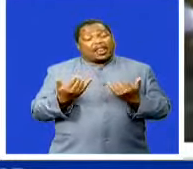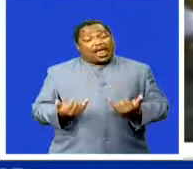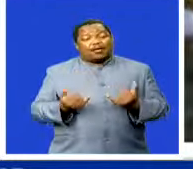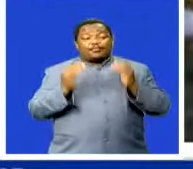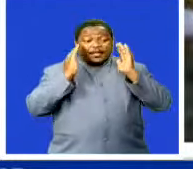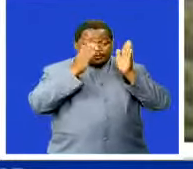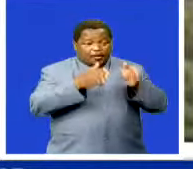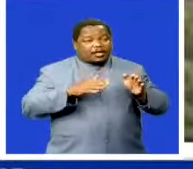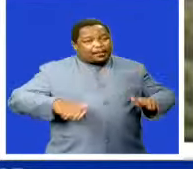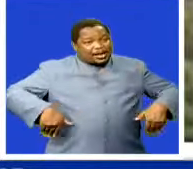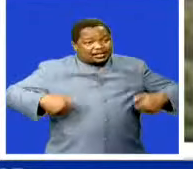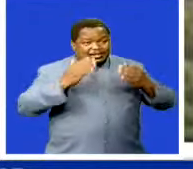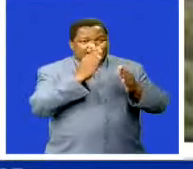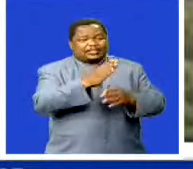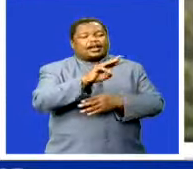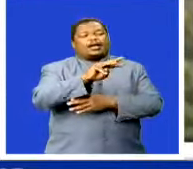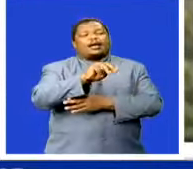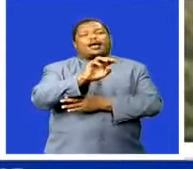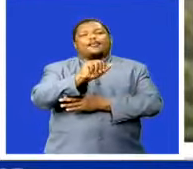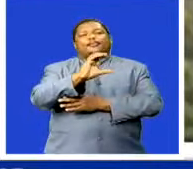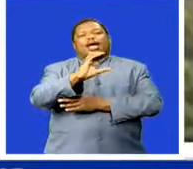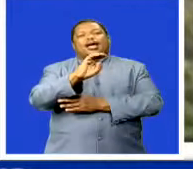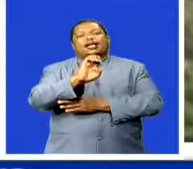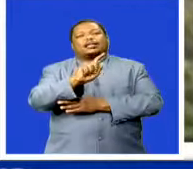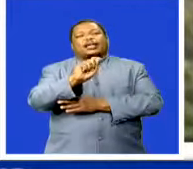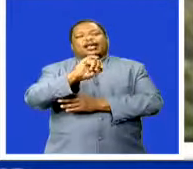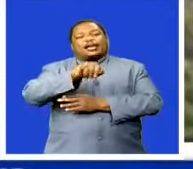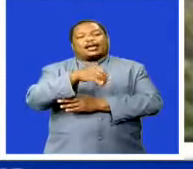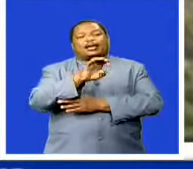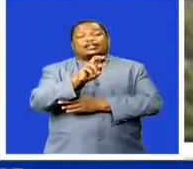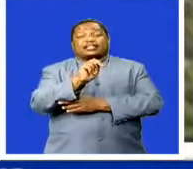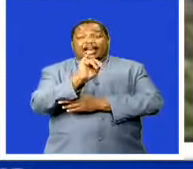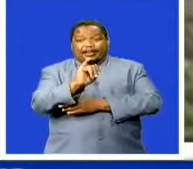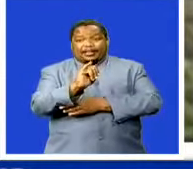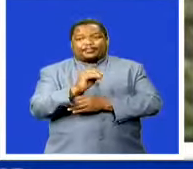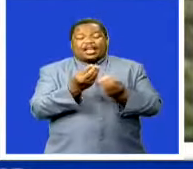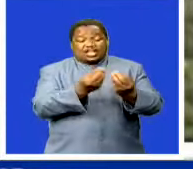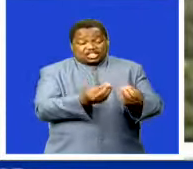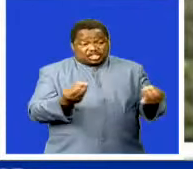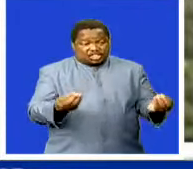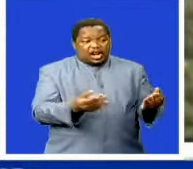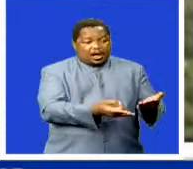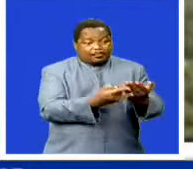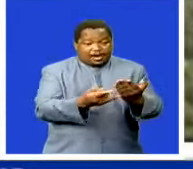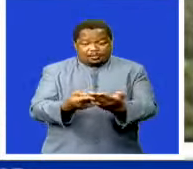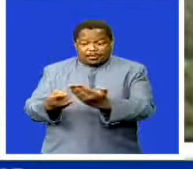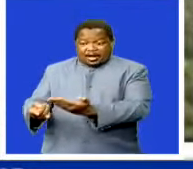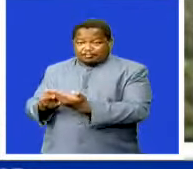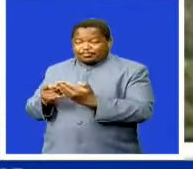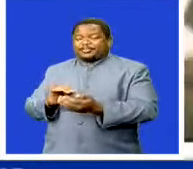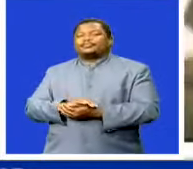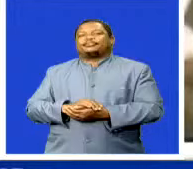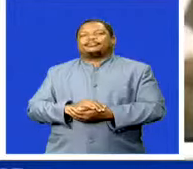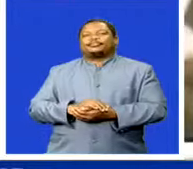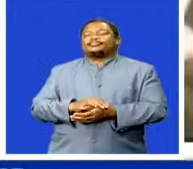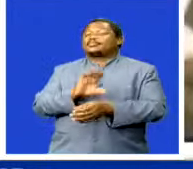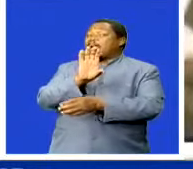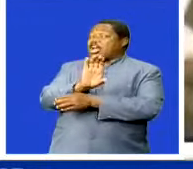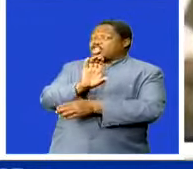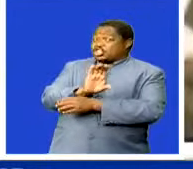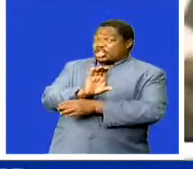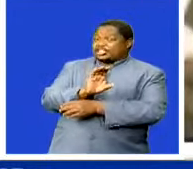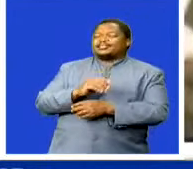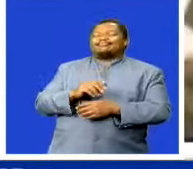i-Evangelical Lutheran Church in Southern Africa libone kukuhle ukuthi libambise uhulumende ngekusita emakhaya langamashumi lasihlanu kusukela